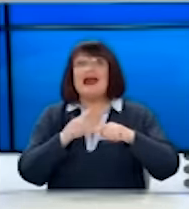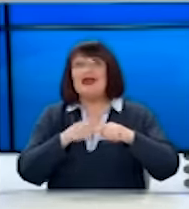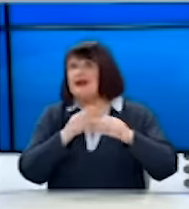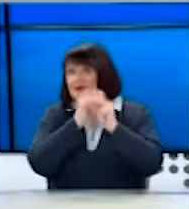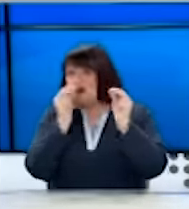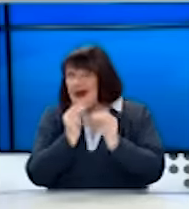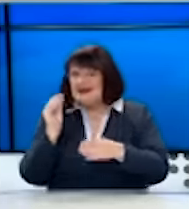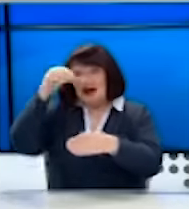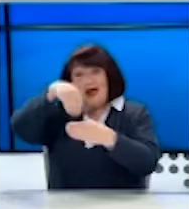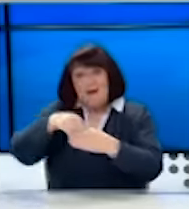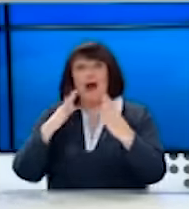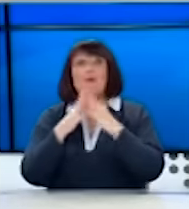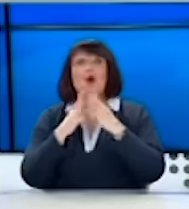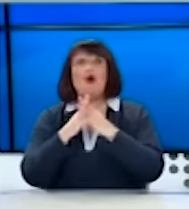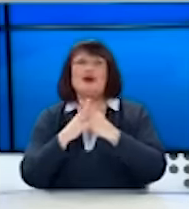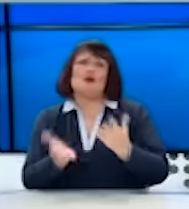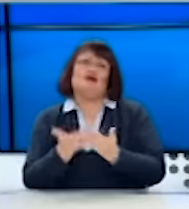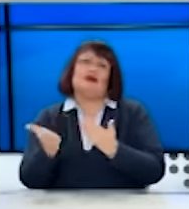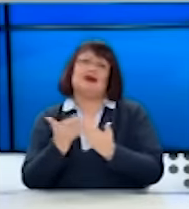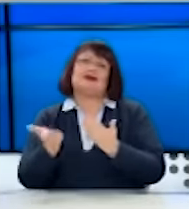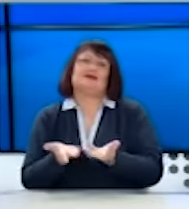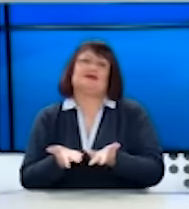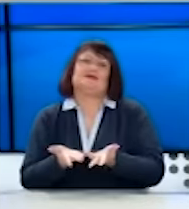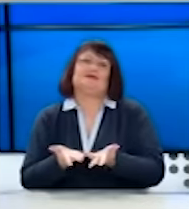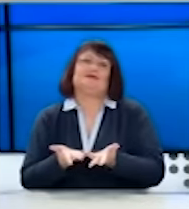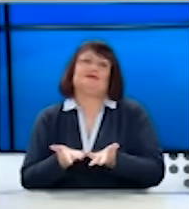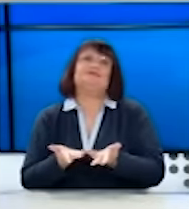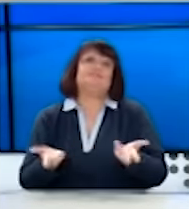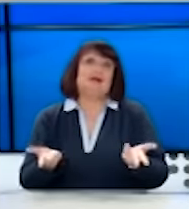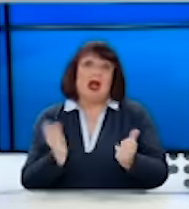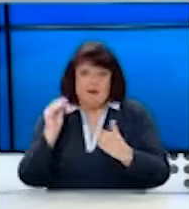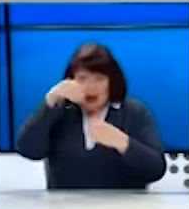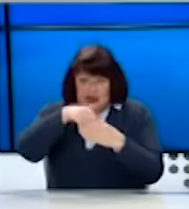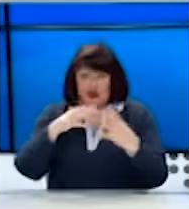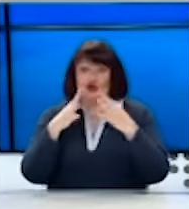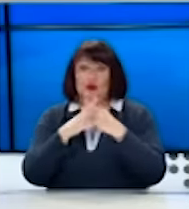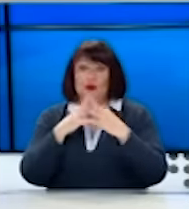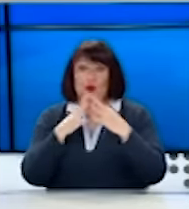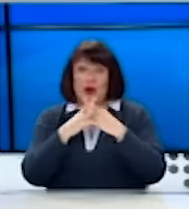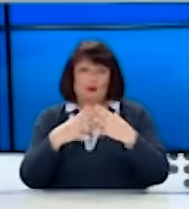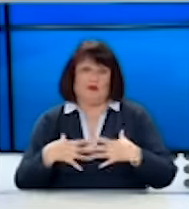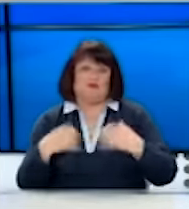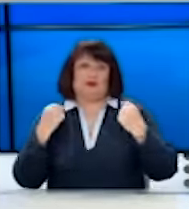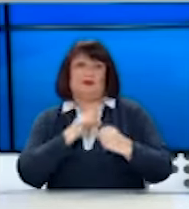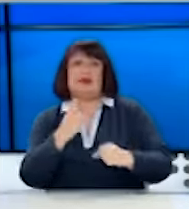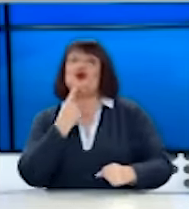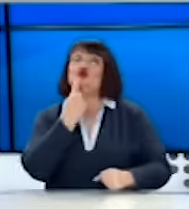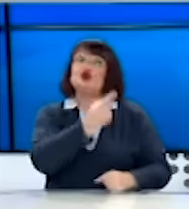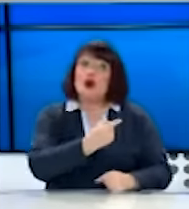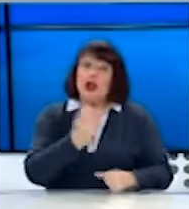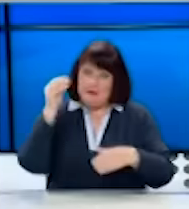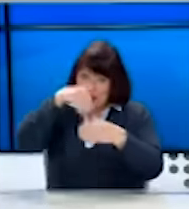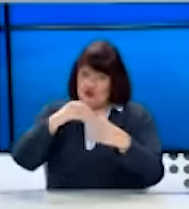πολέμους. Συμβάλλετε και εσείς αυτό κάθε μέρα, κάθε ώρα. Και μην εξάπτεστε όταν σας τα λέμε